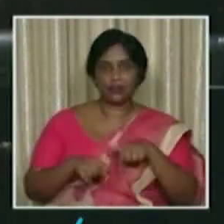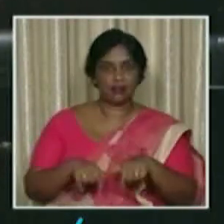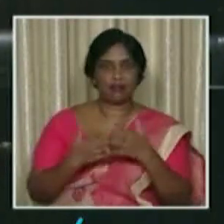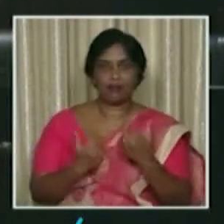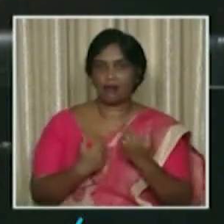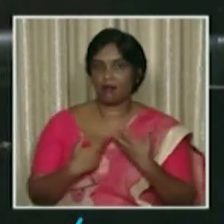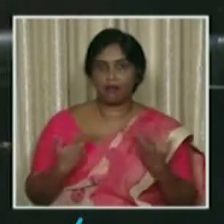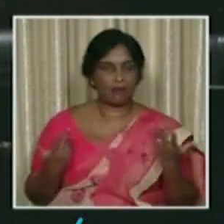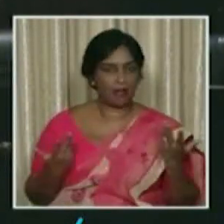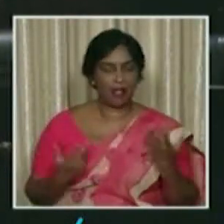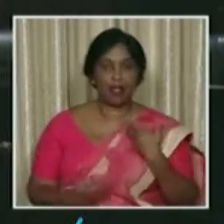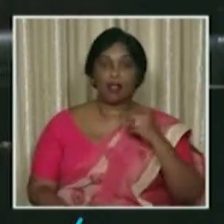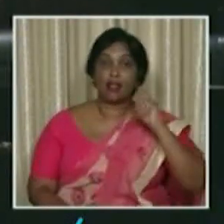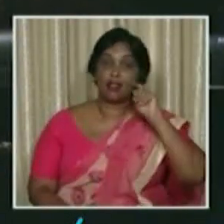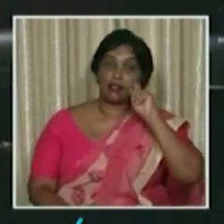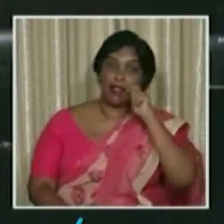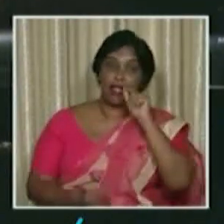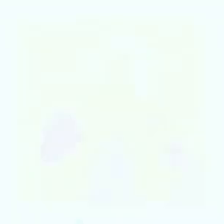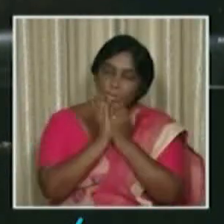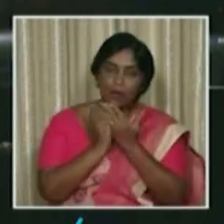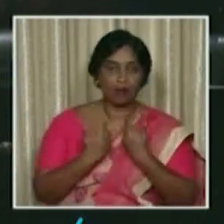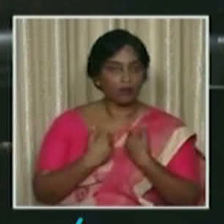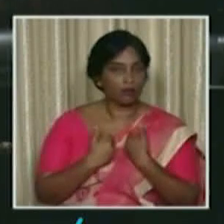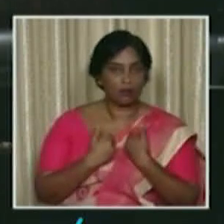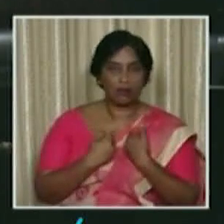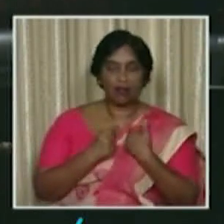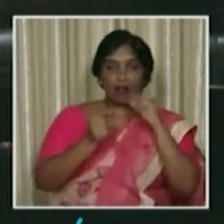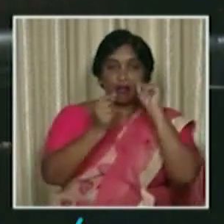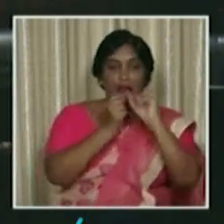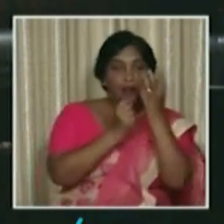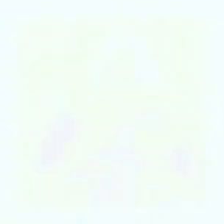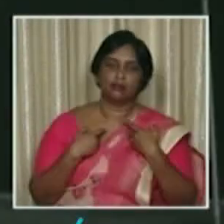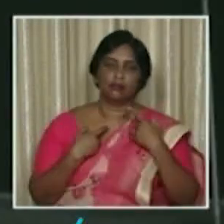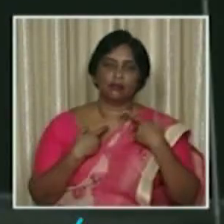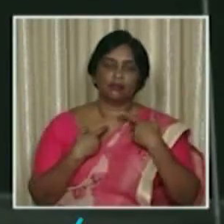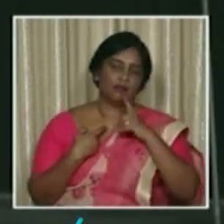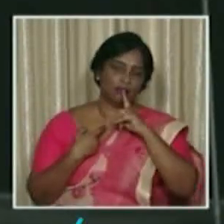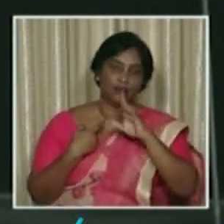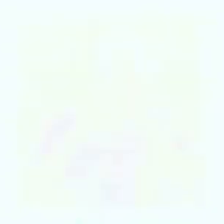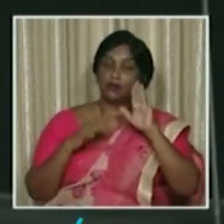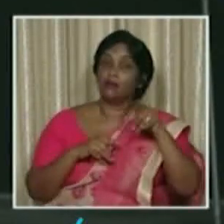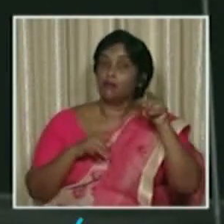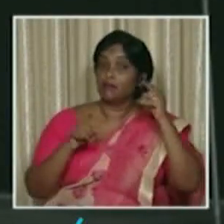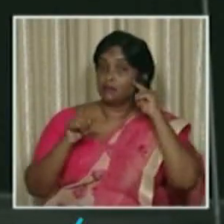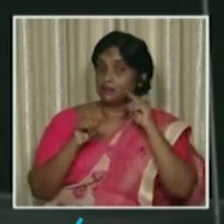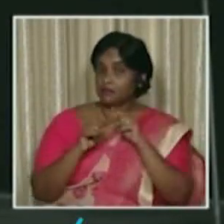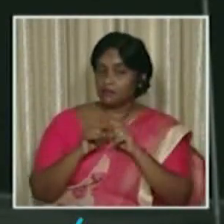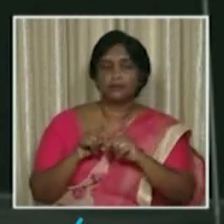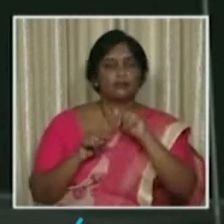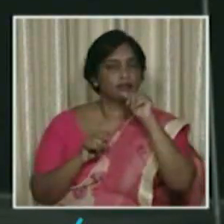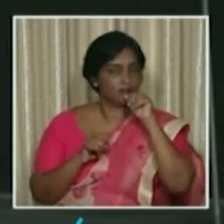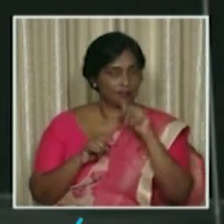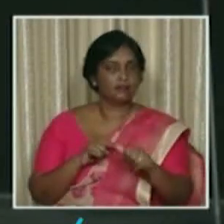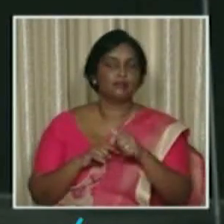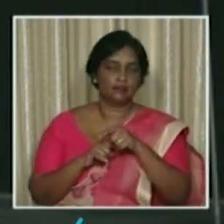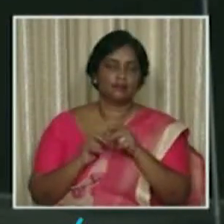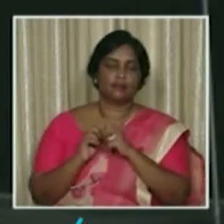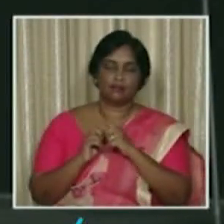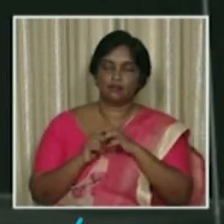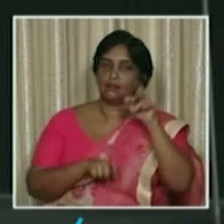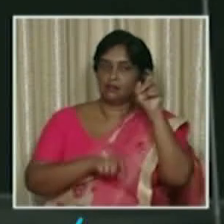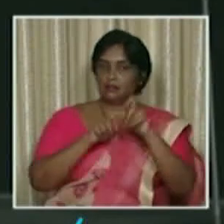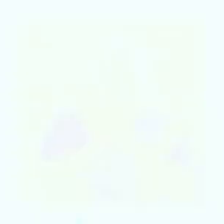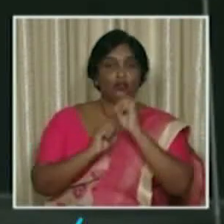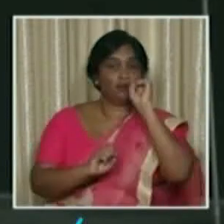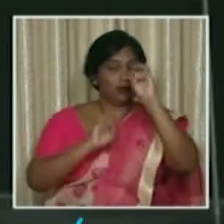බෑ අපේ තාත්තා කුප්පියෙන් පාඩම් කළා කියලා මම භූමි තල්පාණයෙන් පාඩම් කළේ නෑනේ මේ කාරණාවේ මේ සත්‍යතාවයක් තියෙනවා මේ නිලධාරීන්